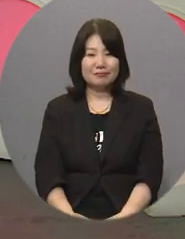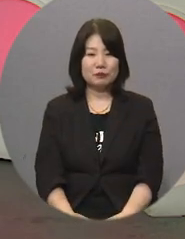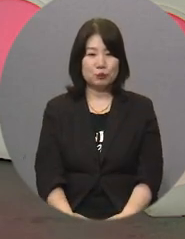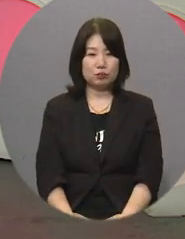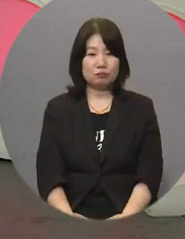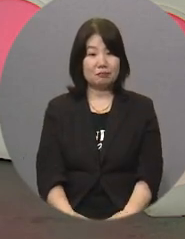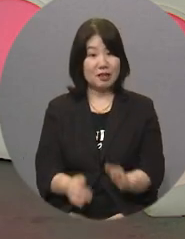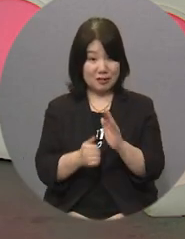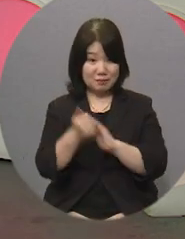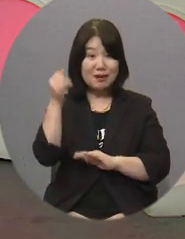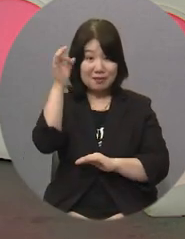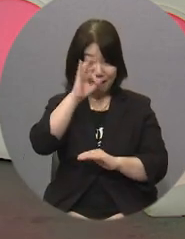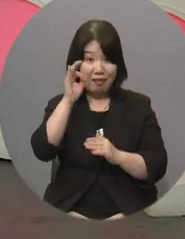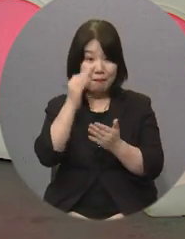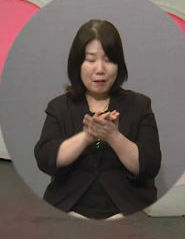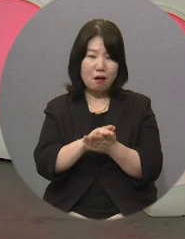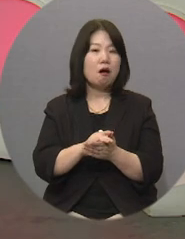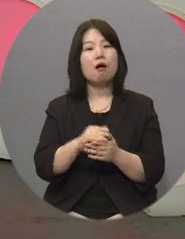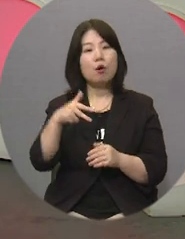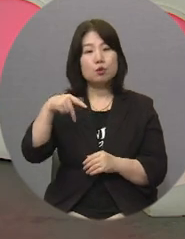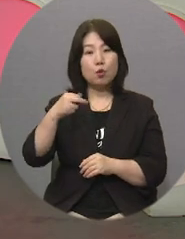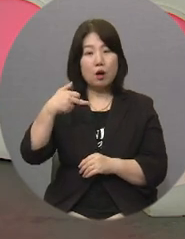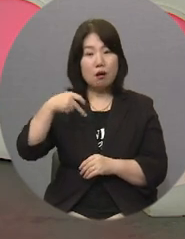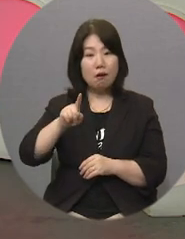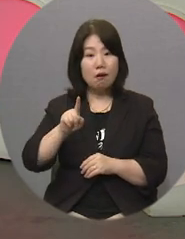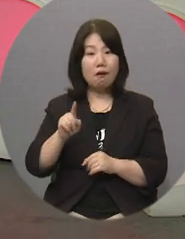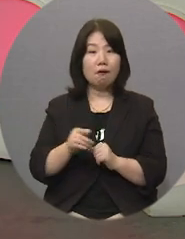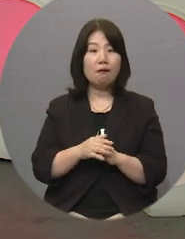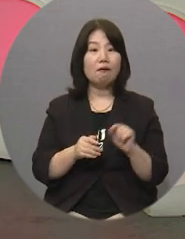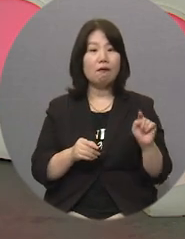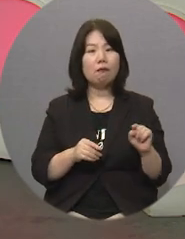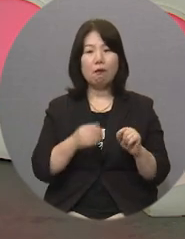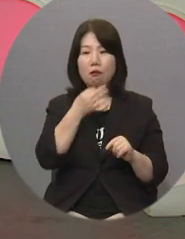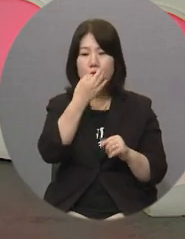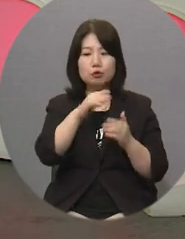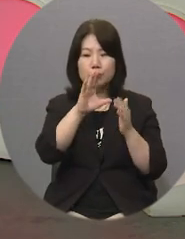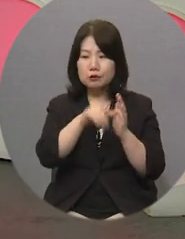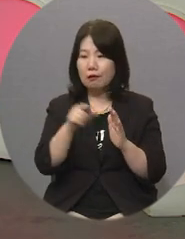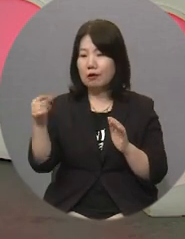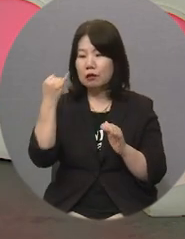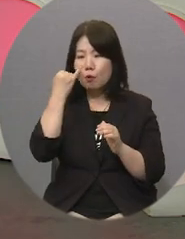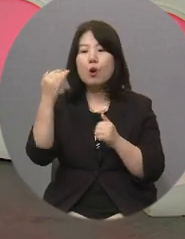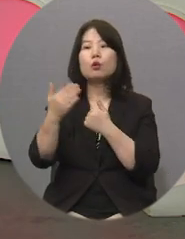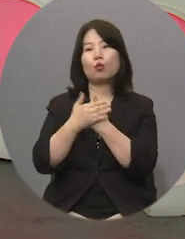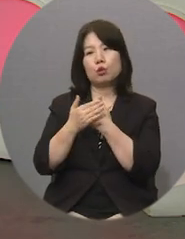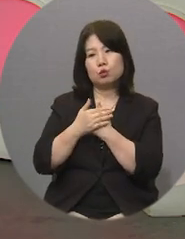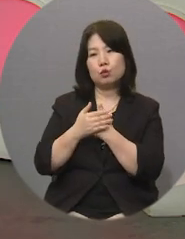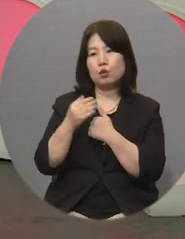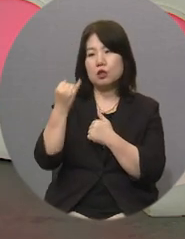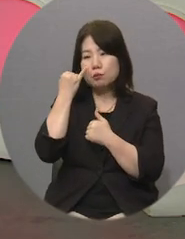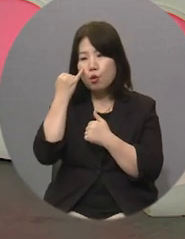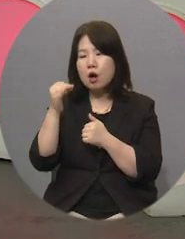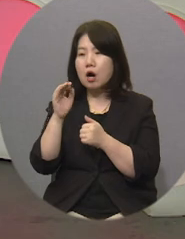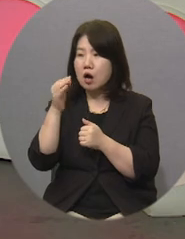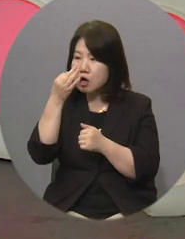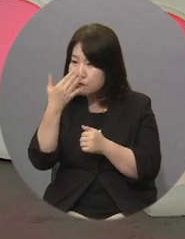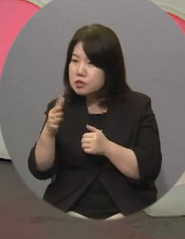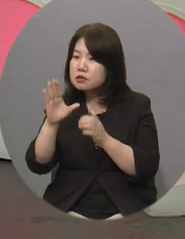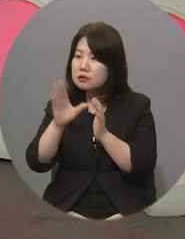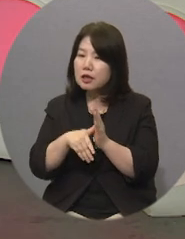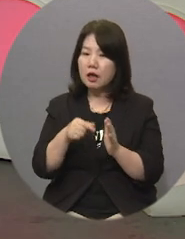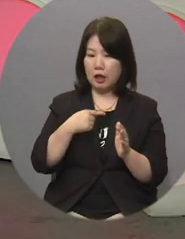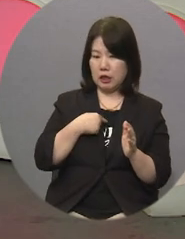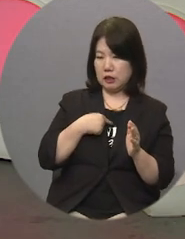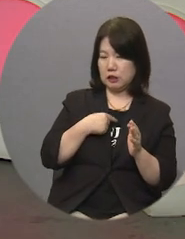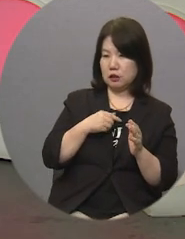좋습니다. 희망을 찾았네. 그러니까 조카가 그래요. 그러니까 조카가 힘들 때 이모가 힘이 됐고 이모가 힘들 때는 이렇게